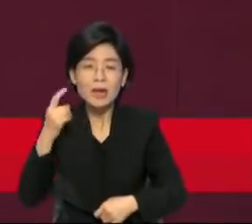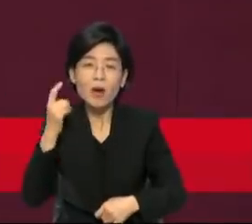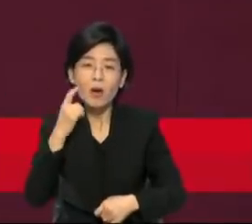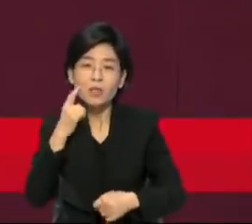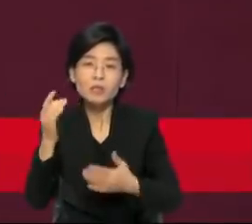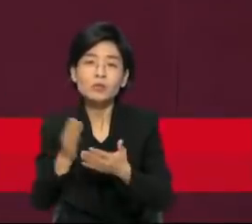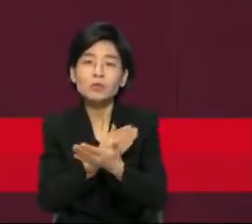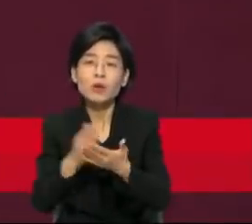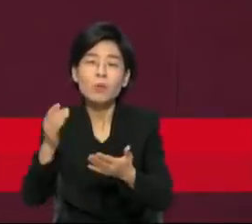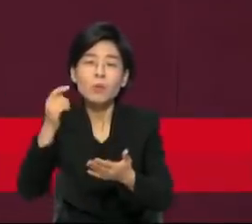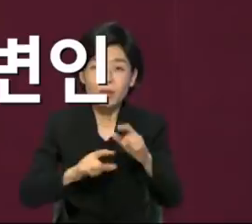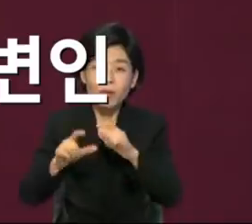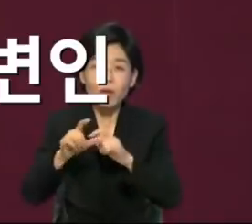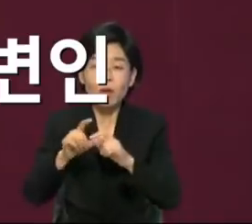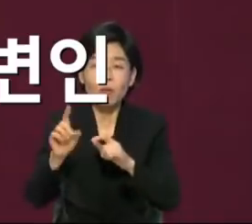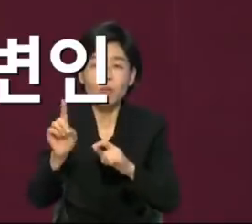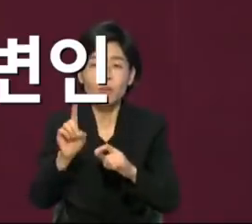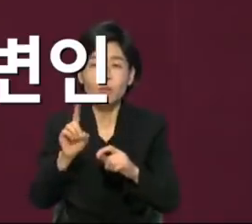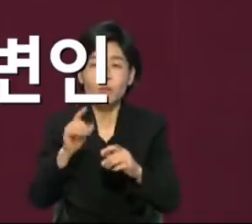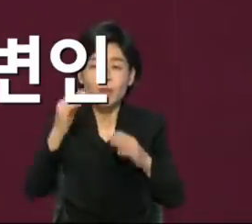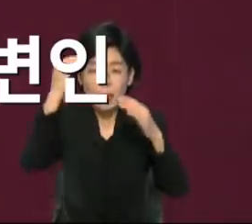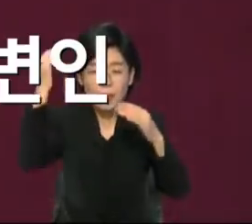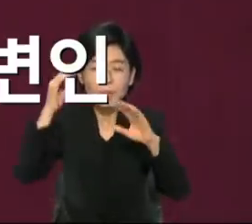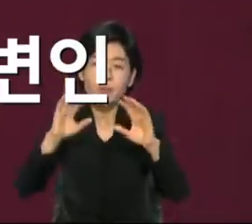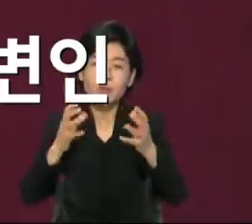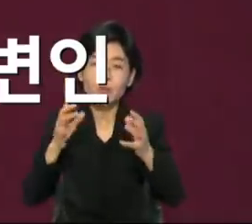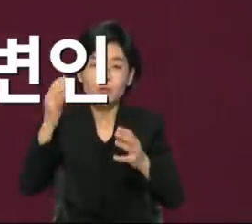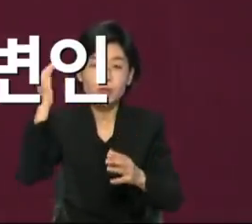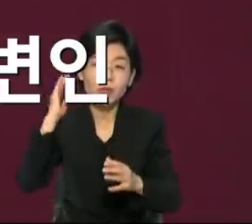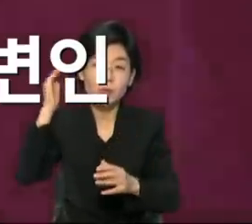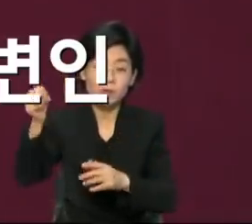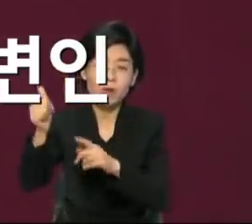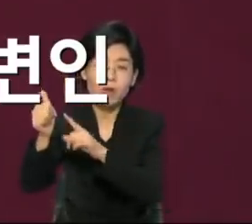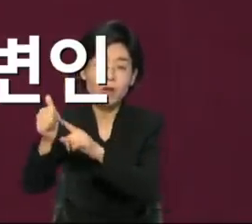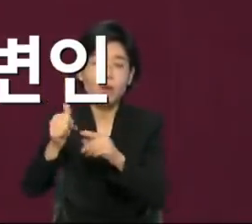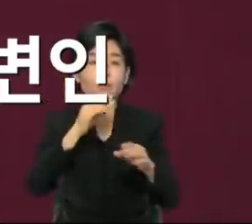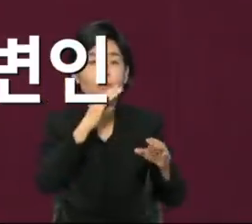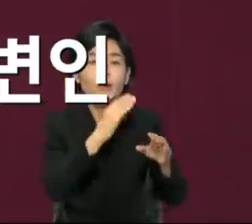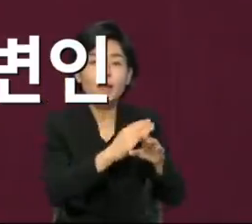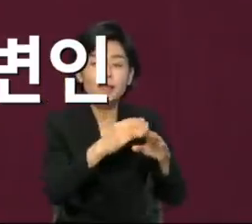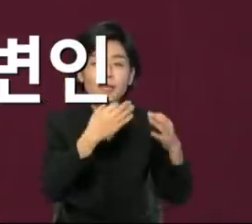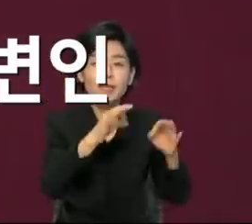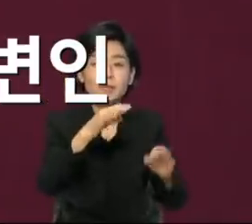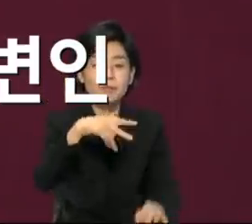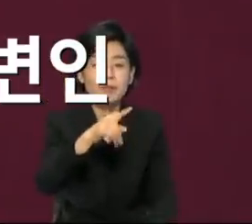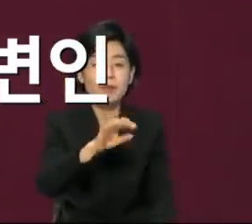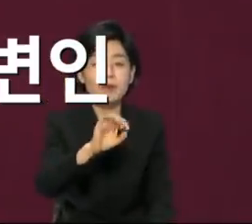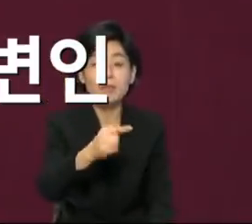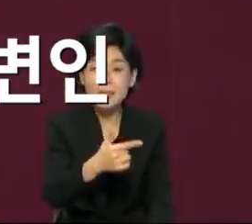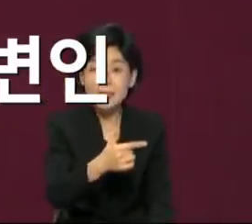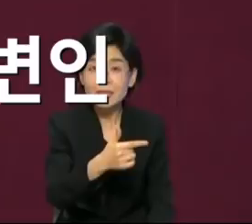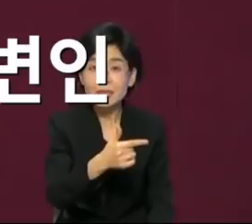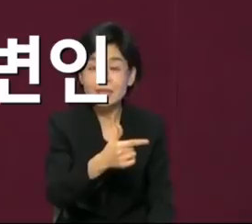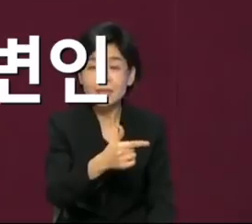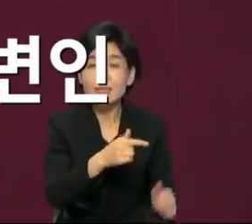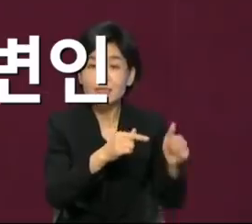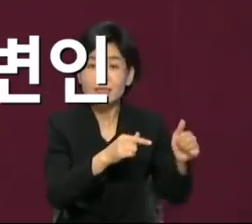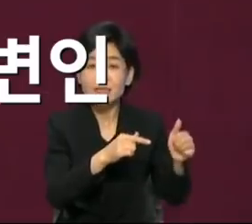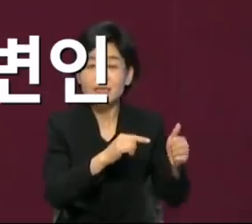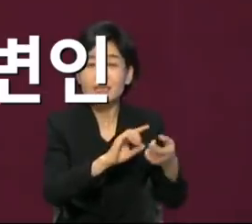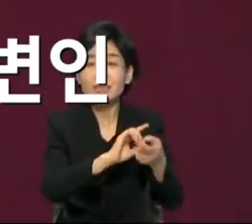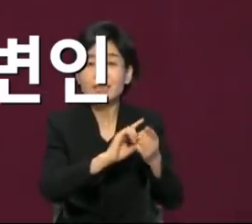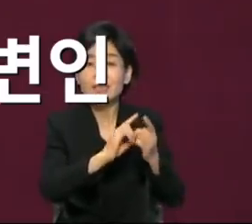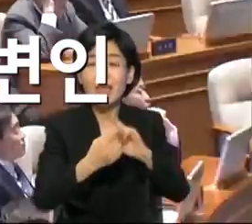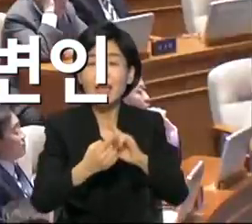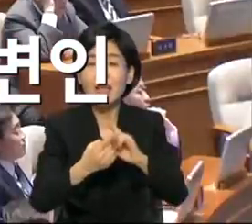위험한 도박일 뿐입니다. 대한민국 대통령이 김정은 수석 부대표, 수석 대변인이라는